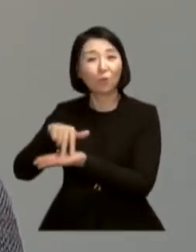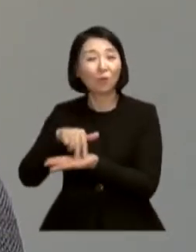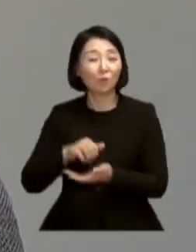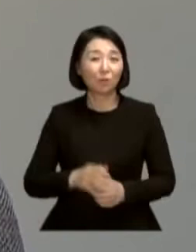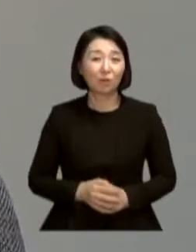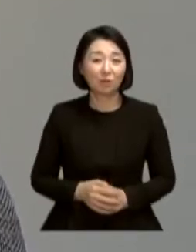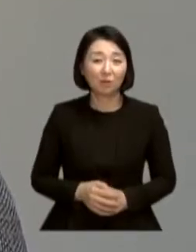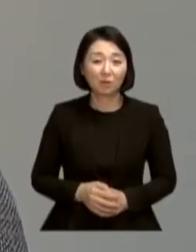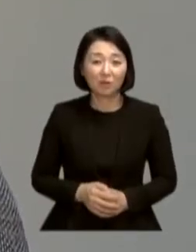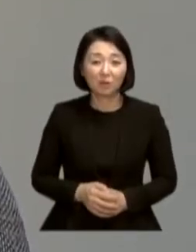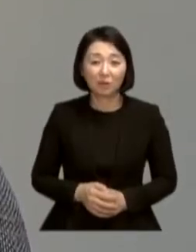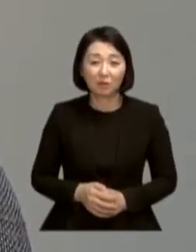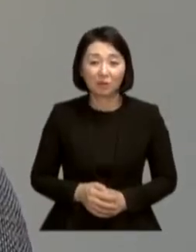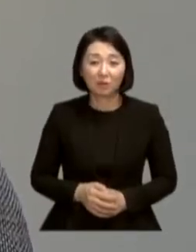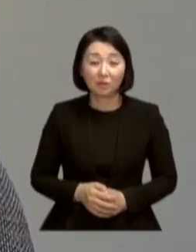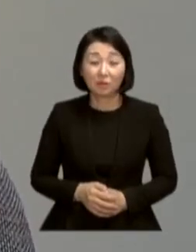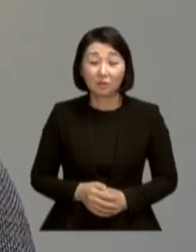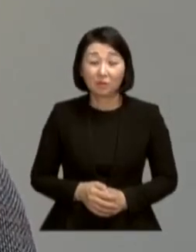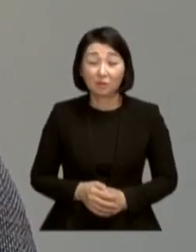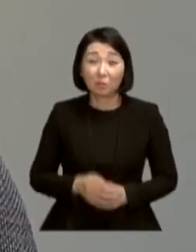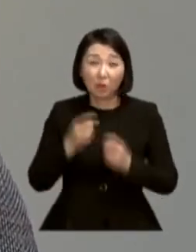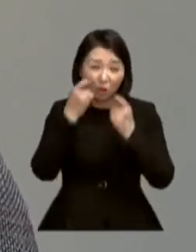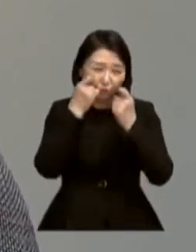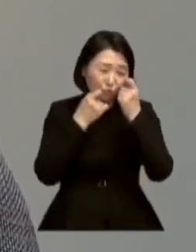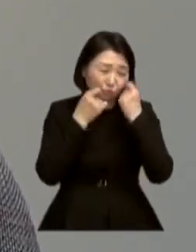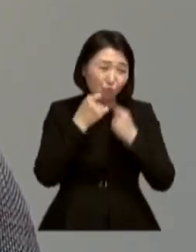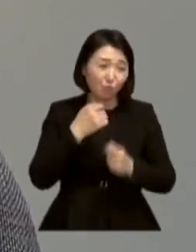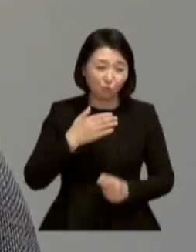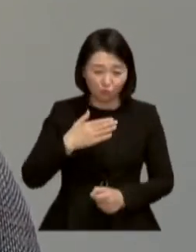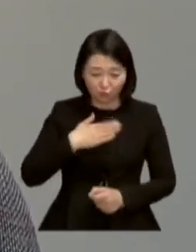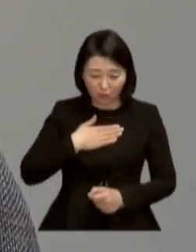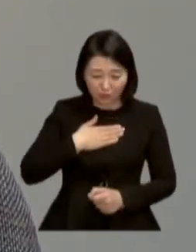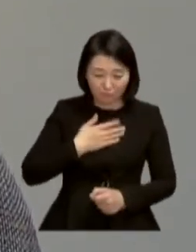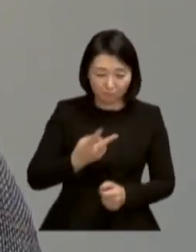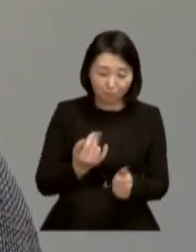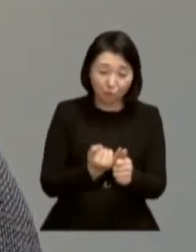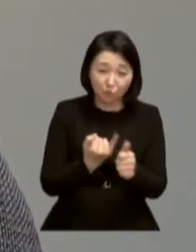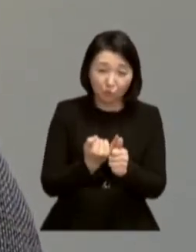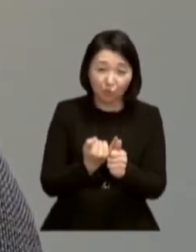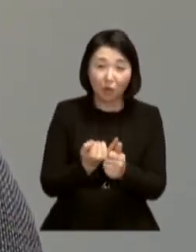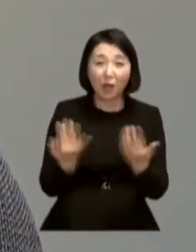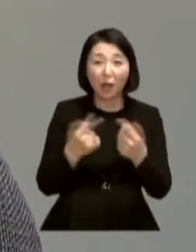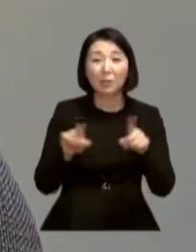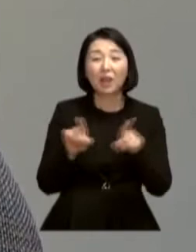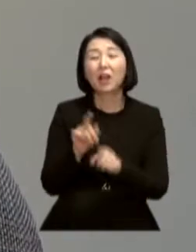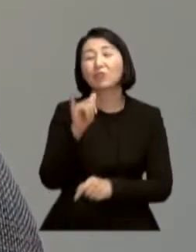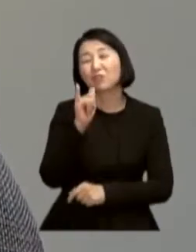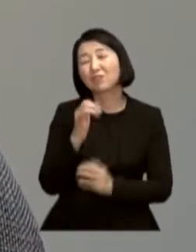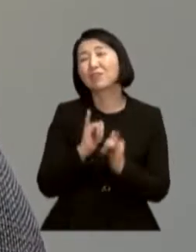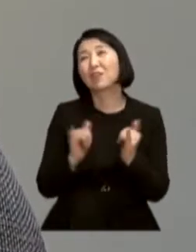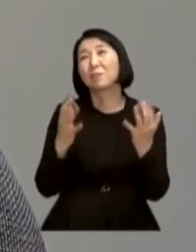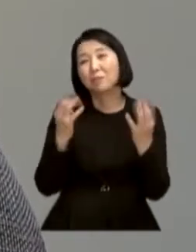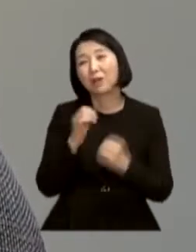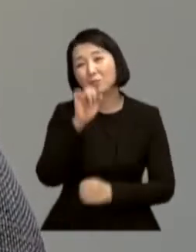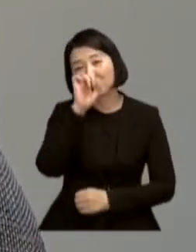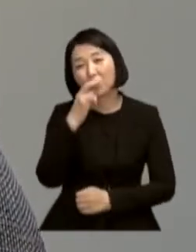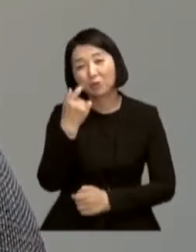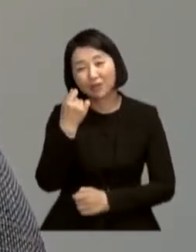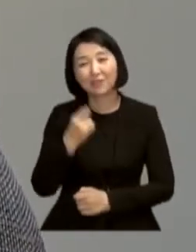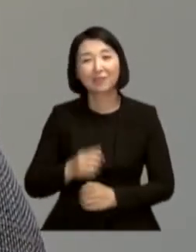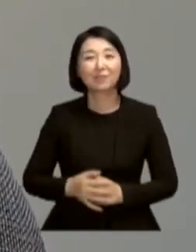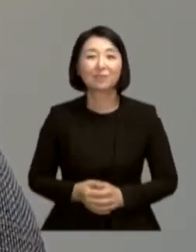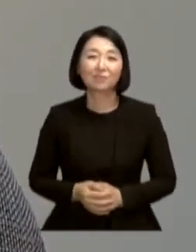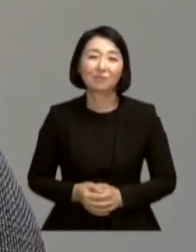있는 그런 분들을 만났으면 좋겠다 이런 생각을 들으면서 기도 제목이고요. 그리고